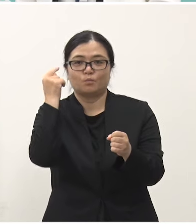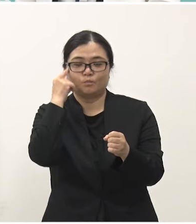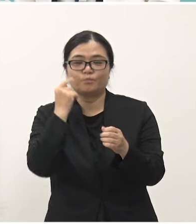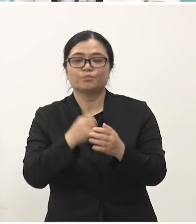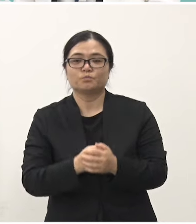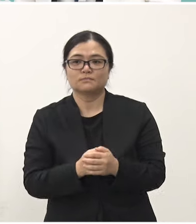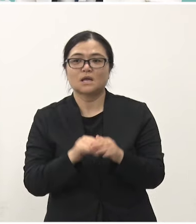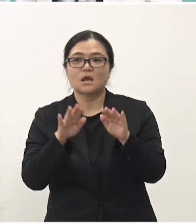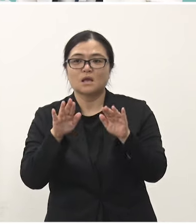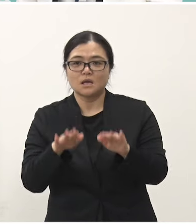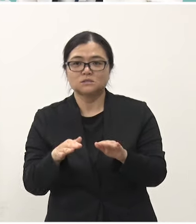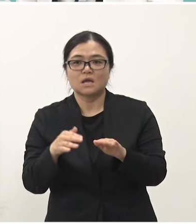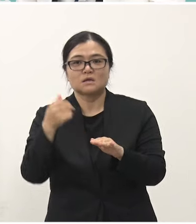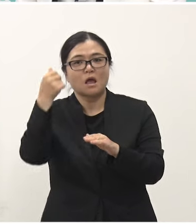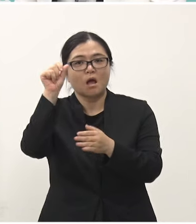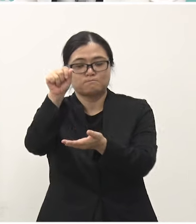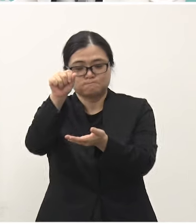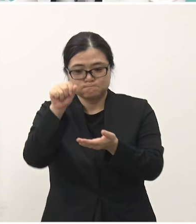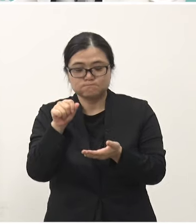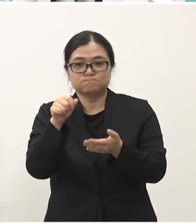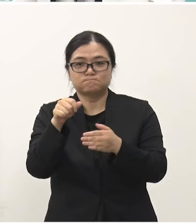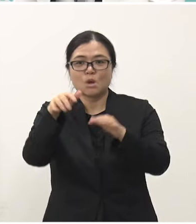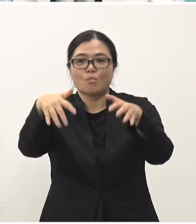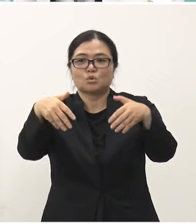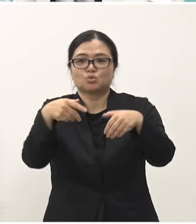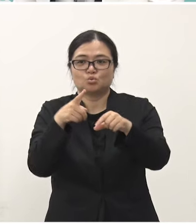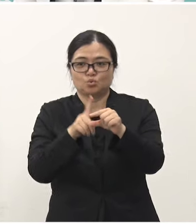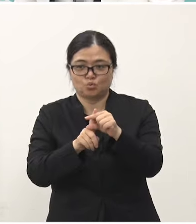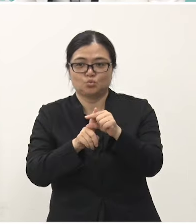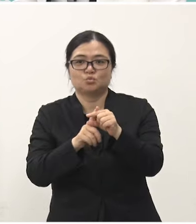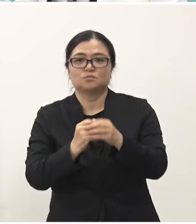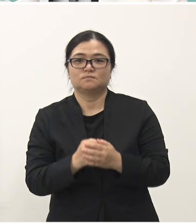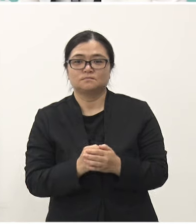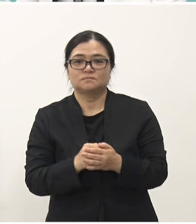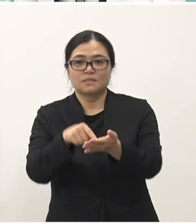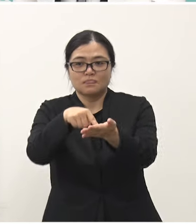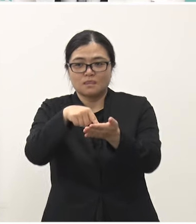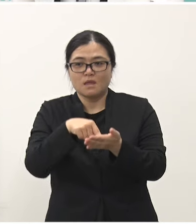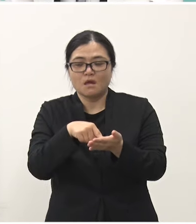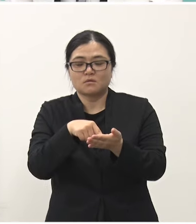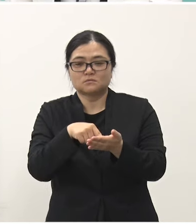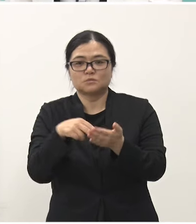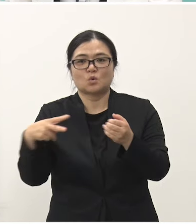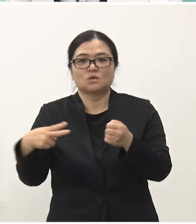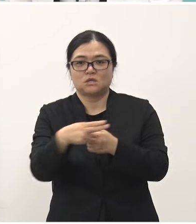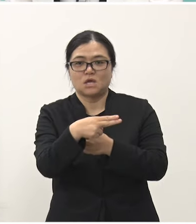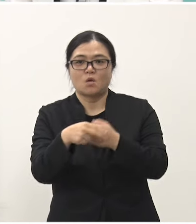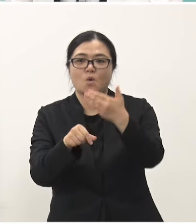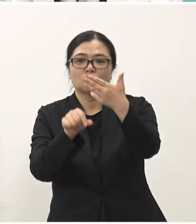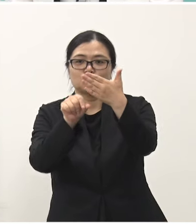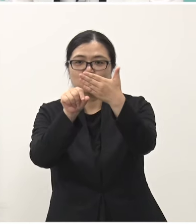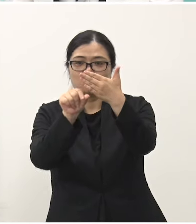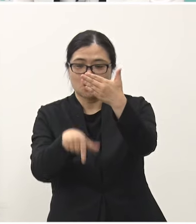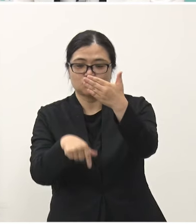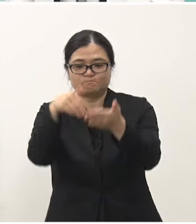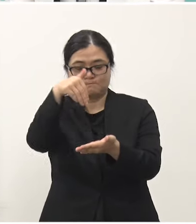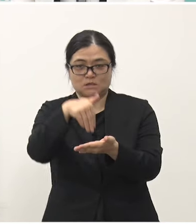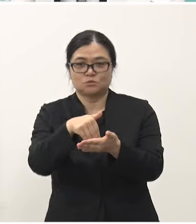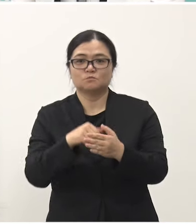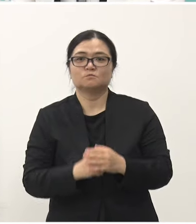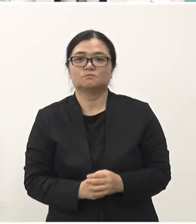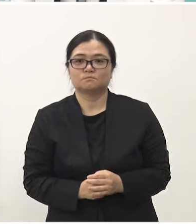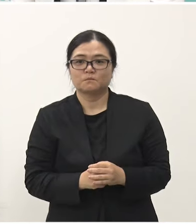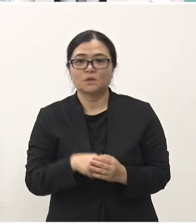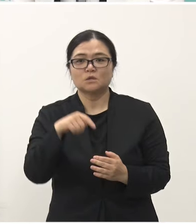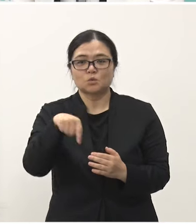解決を目指してまいりますえ現在提案を募集中で申し込み期限は9月20日